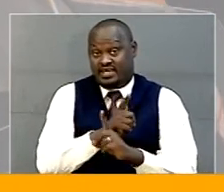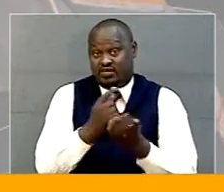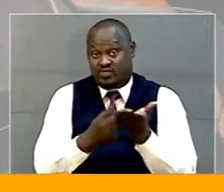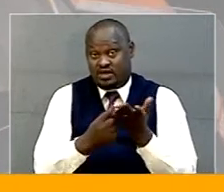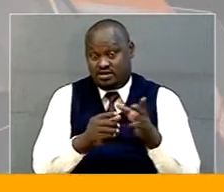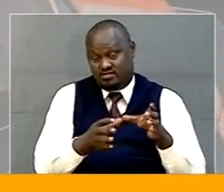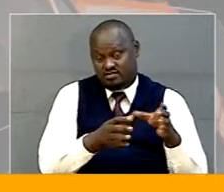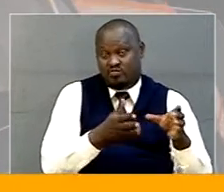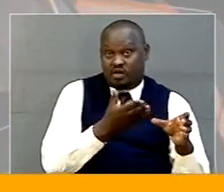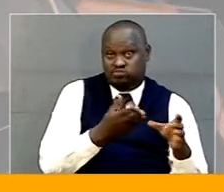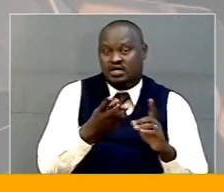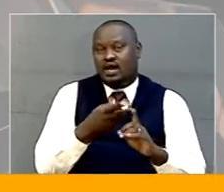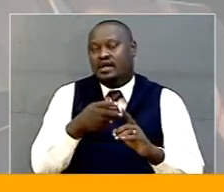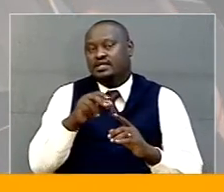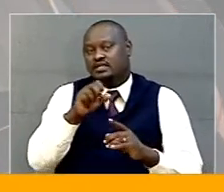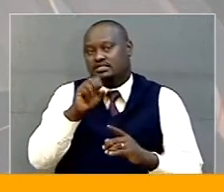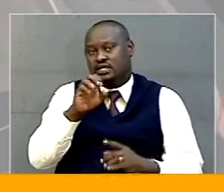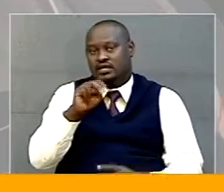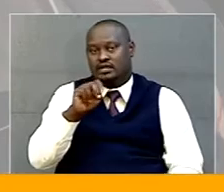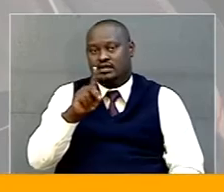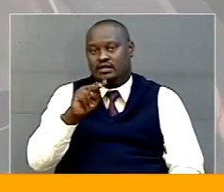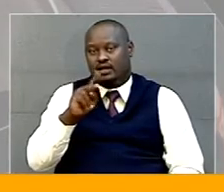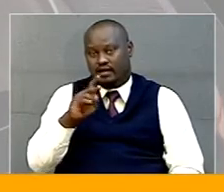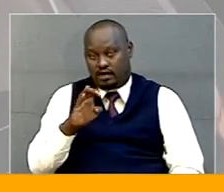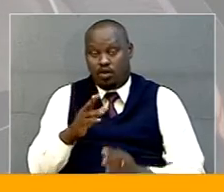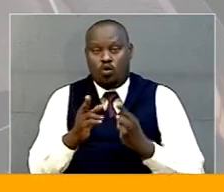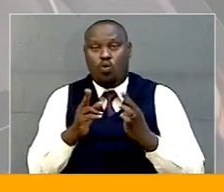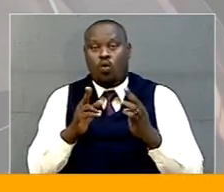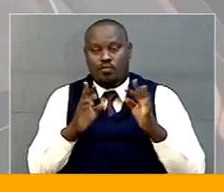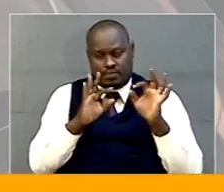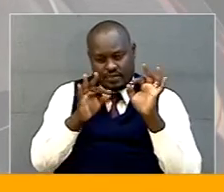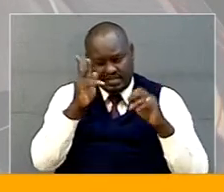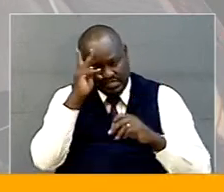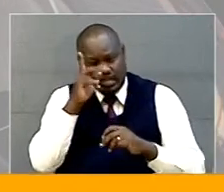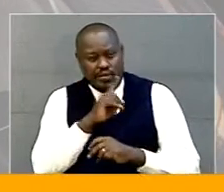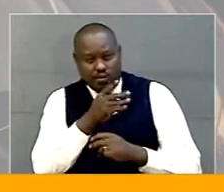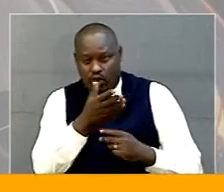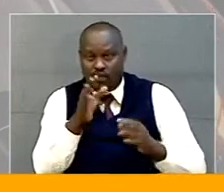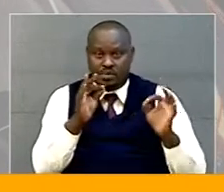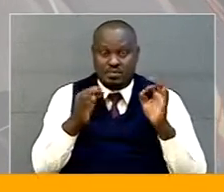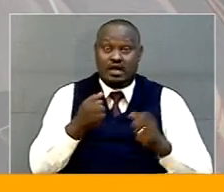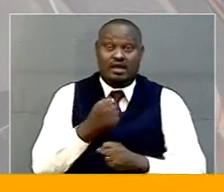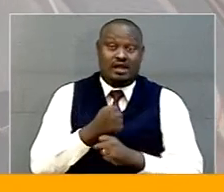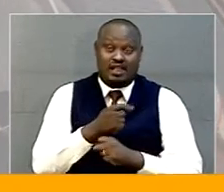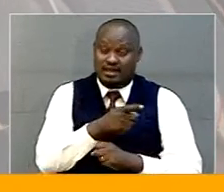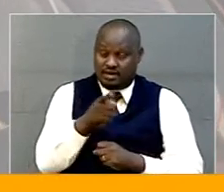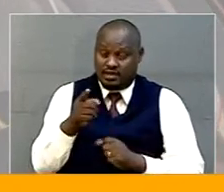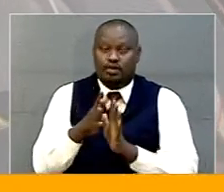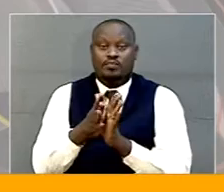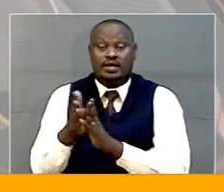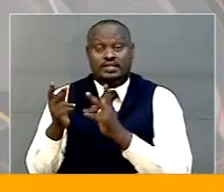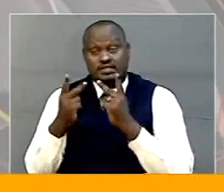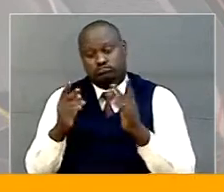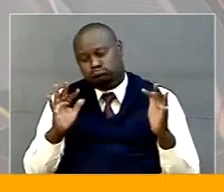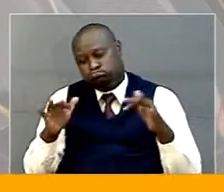ate era ne Jean Seninde omuyima w'empaka zino alina essuubi eddamu nti baakufuna ebitono okuva mu baana abawala ba musaayi muto abagenda okuba nti